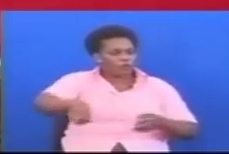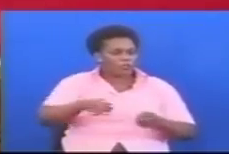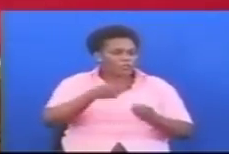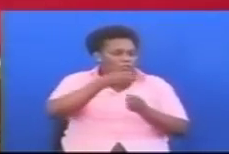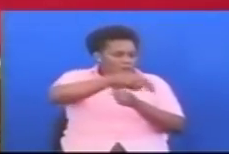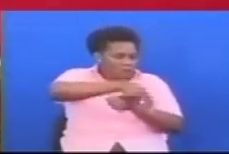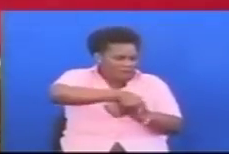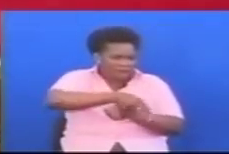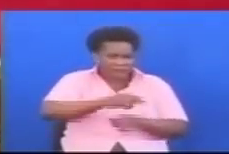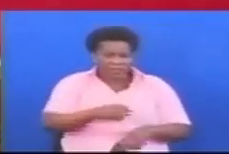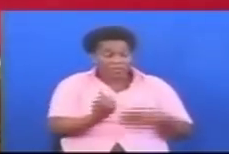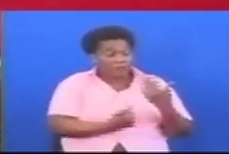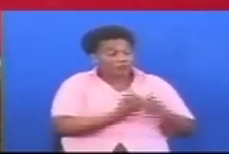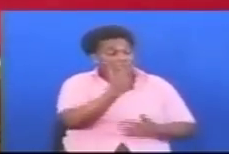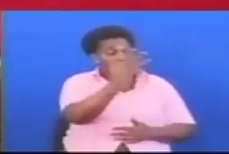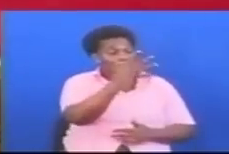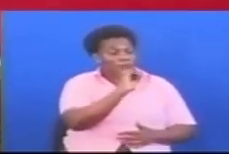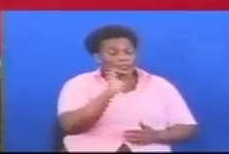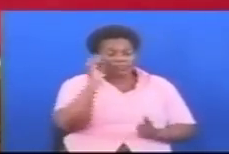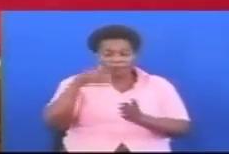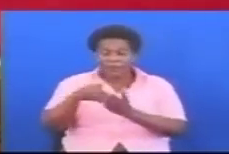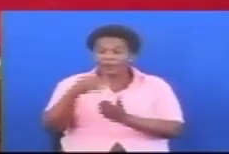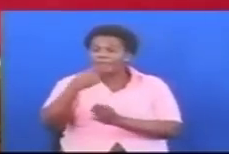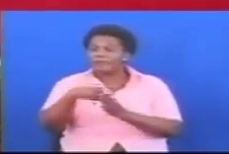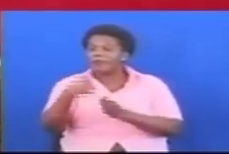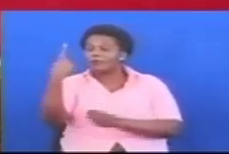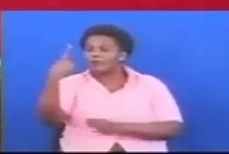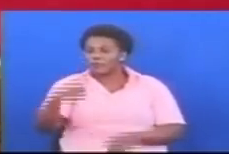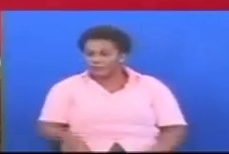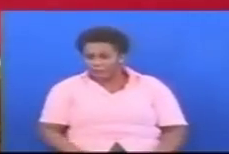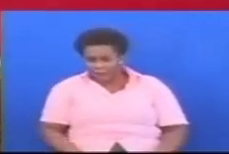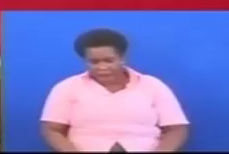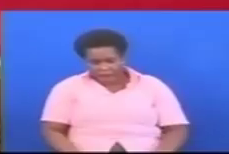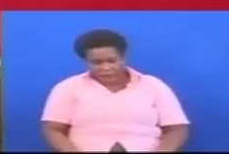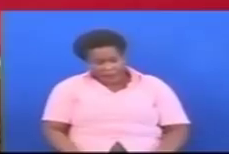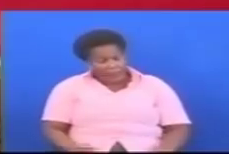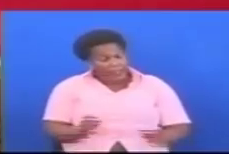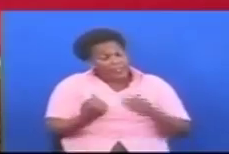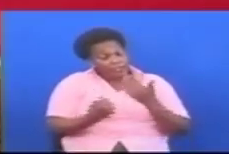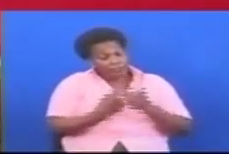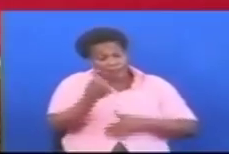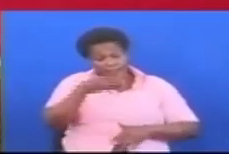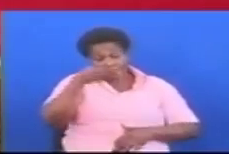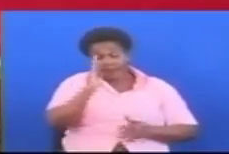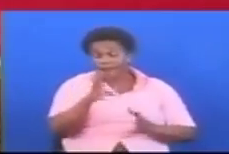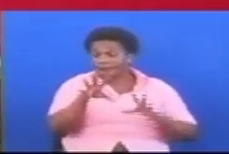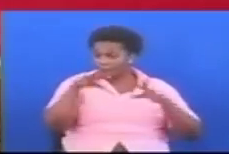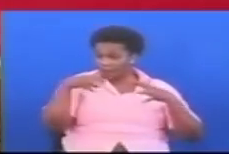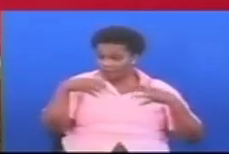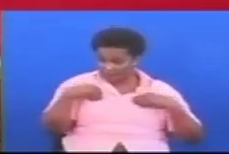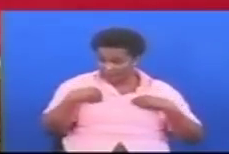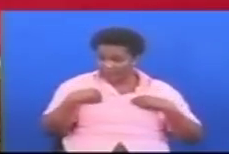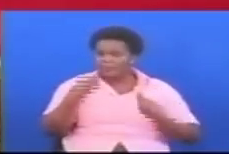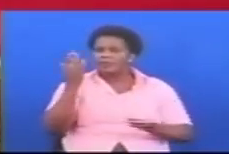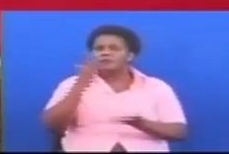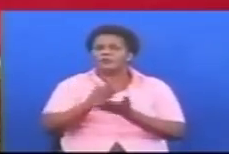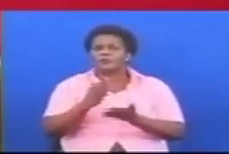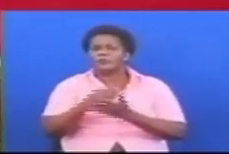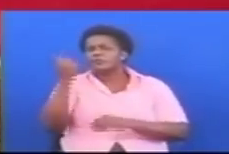kutoka shilingi 50 hadi shilingi 100. Endapo ushauri wa kamati utazingatiwa, kamati inaamini kuwa mfuko wa maji